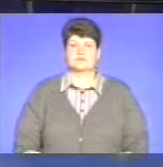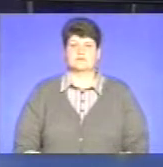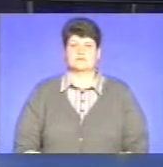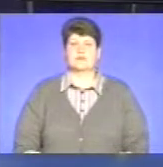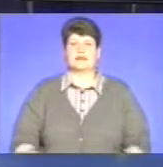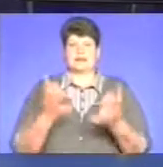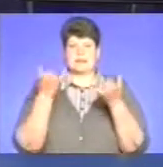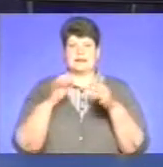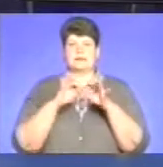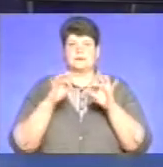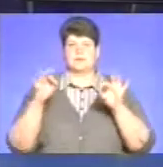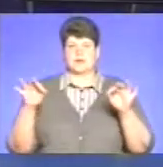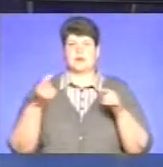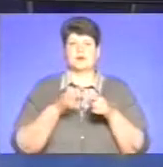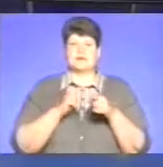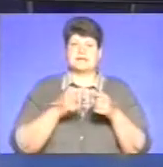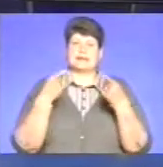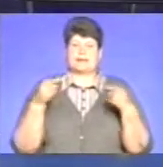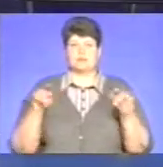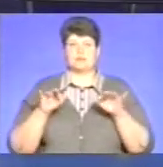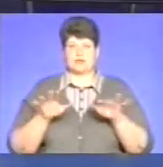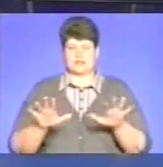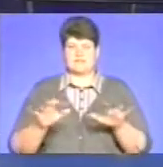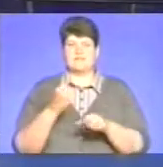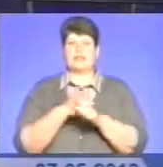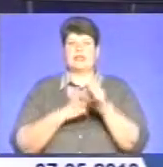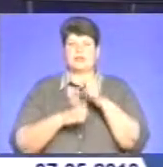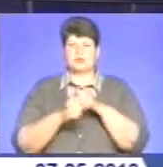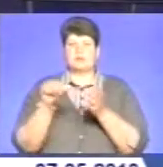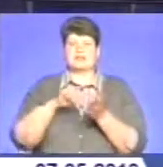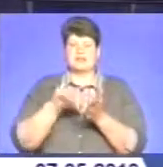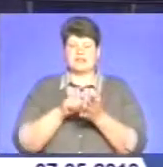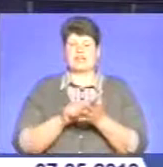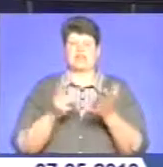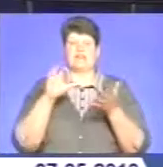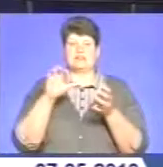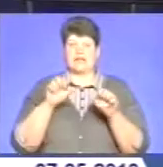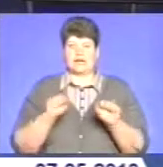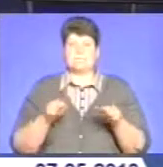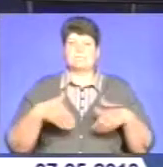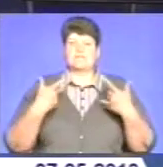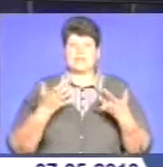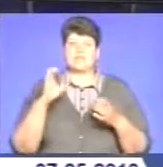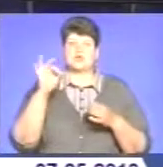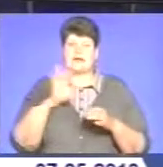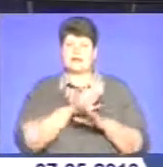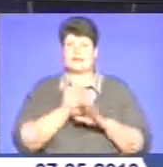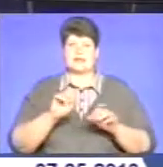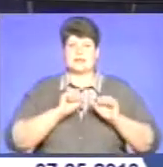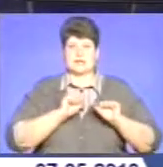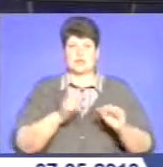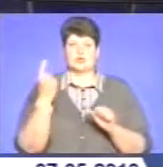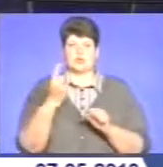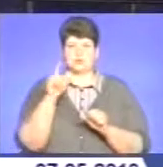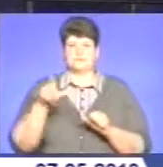А тепер докладніше про ці та інші події. З Великоднем представники влади привітали соціально незахищених і одиноких жителів